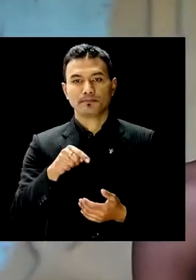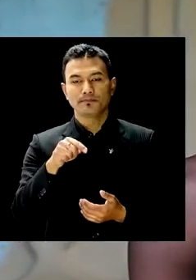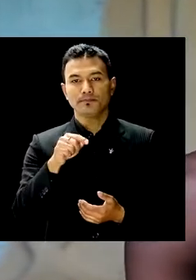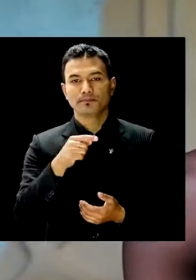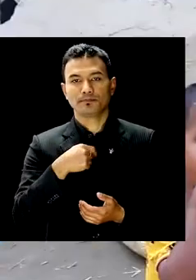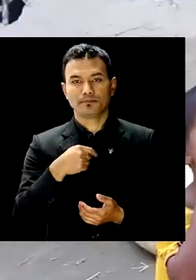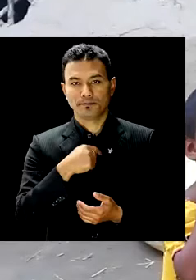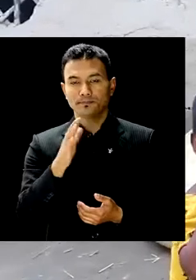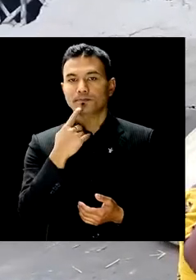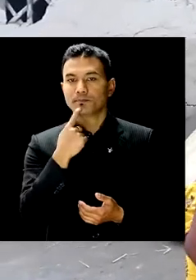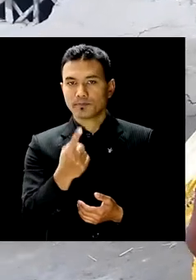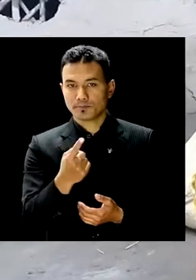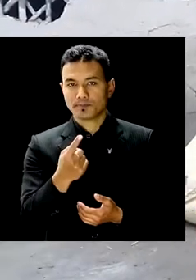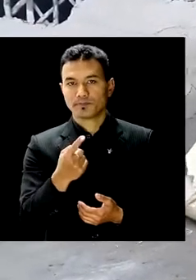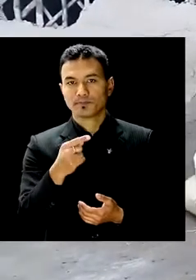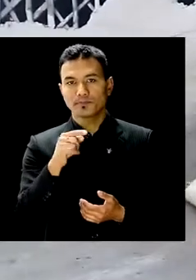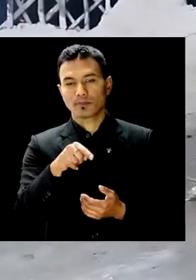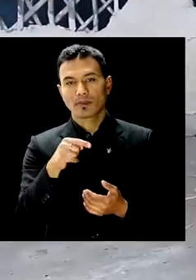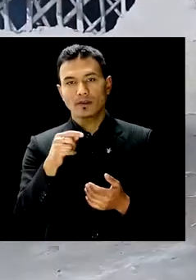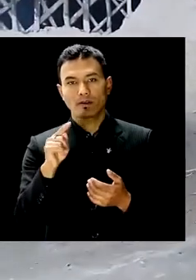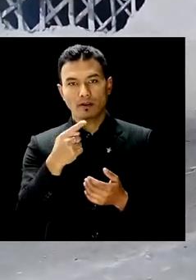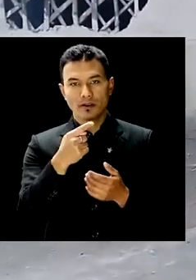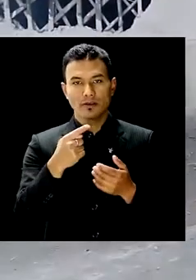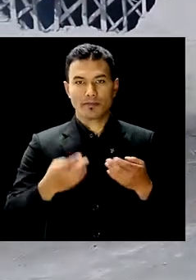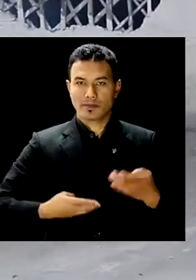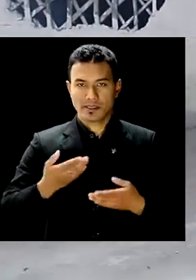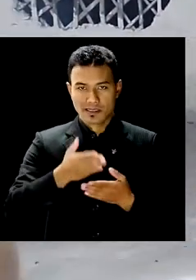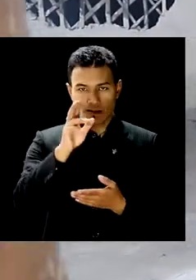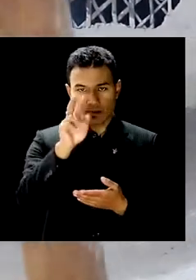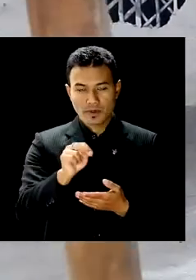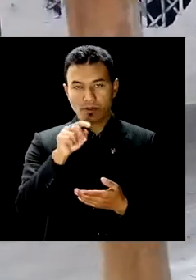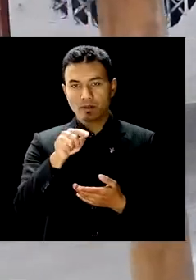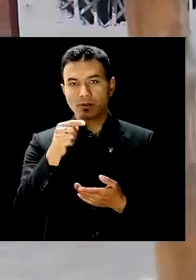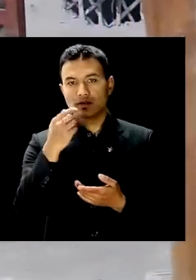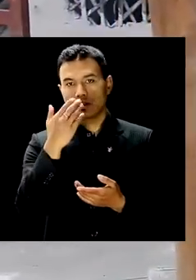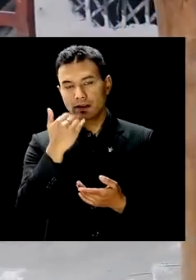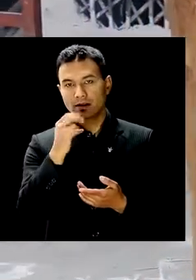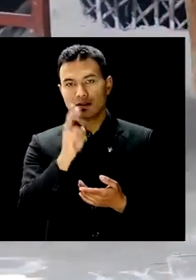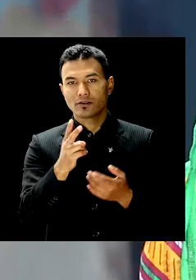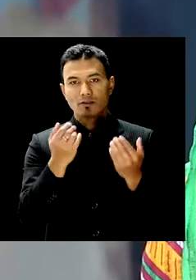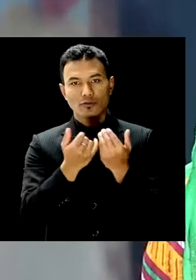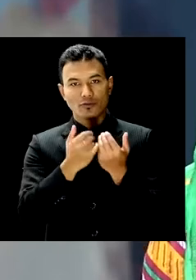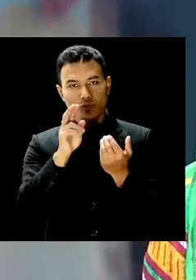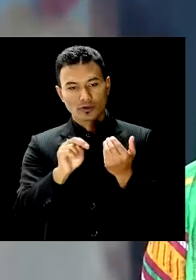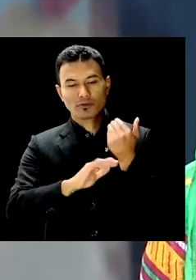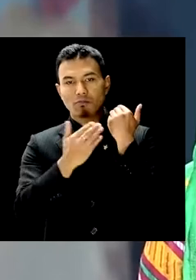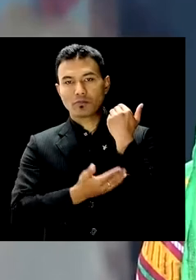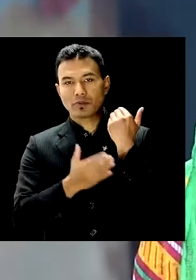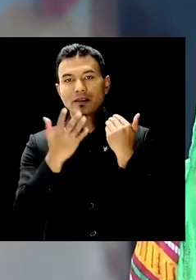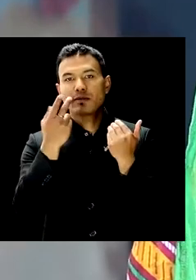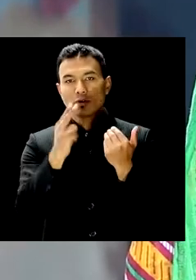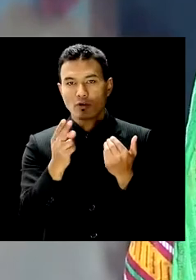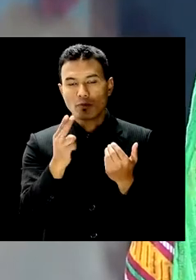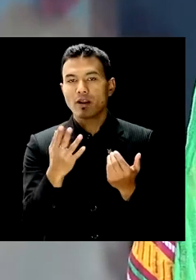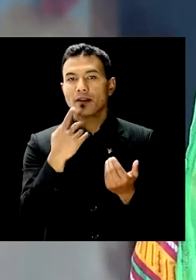रहै कहै लए तऽ ओहिसँ कहलियै नीक बुझा पड़तै नीक हेतै तऽ गेलियै लगबै लए लगेलियै नीके भेलै किछो नहि